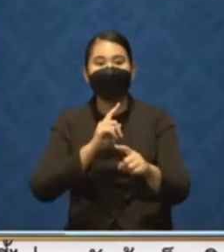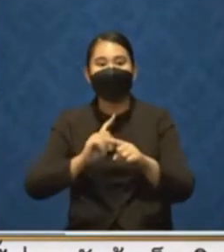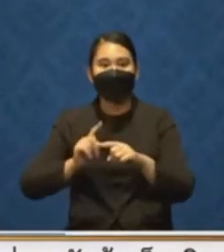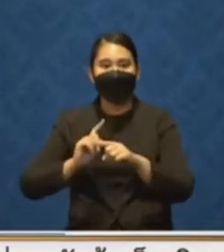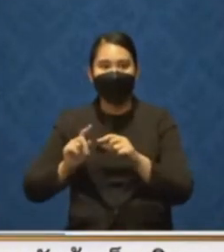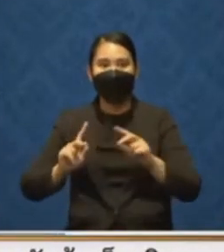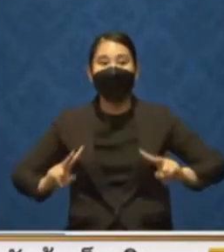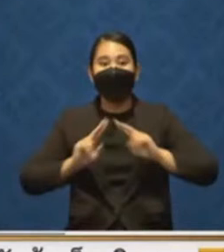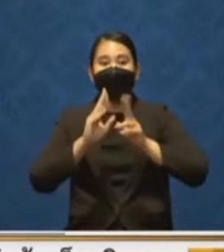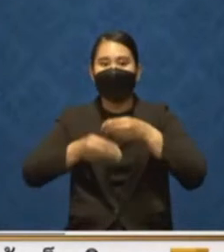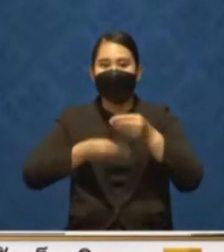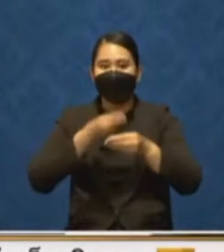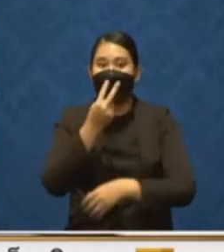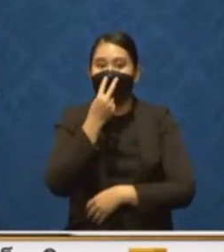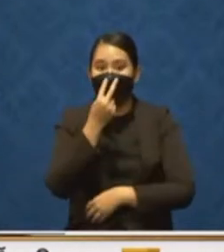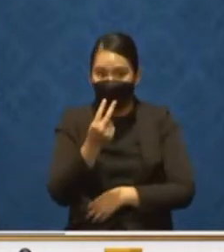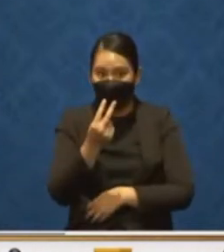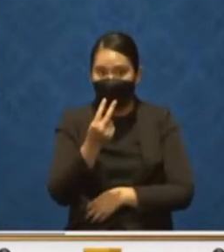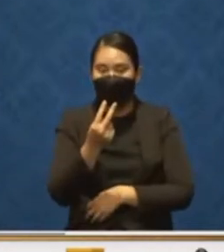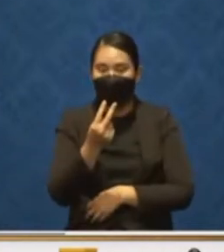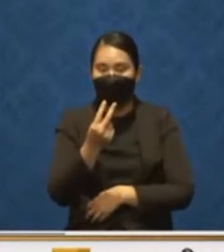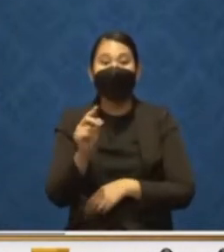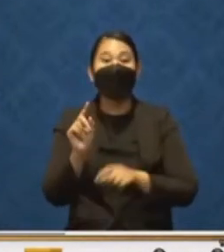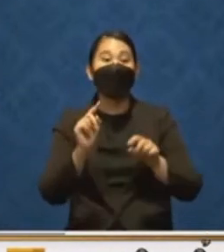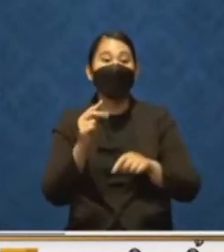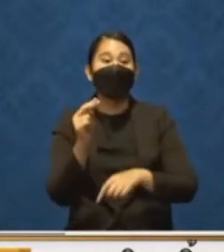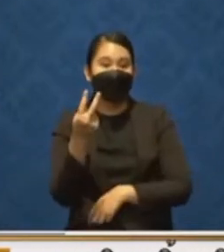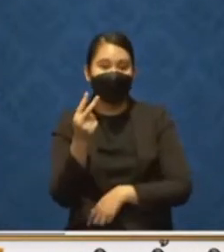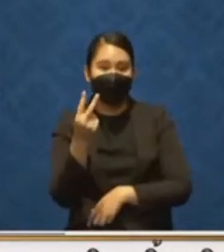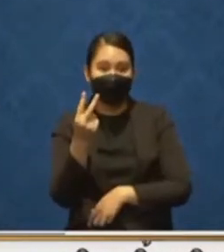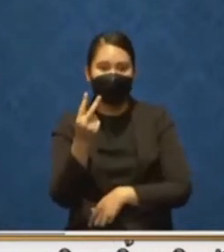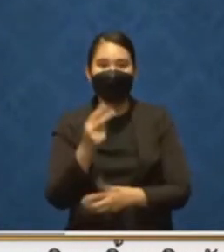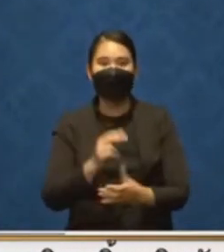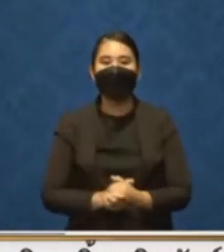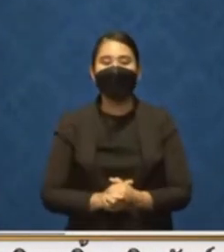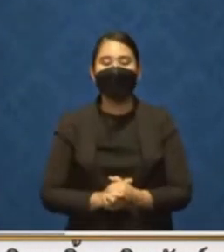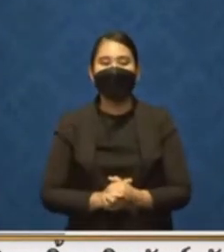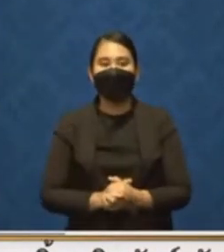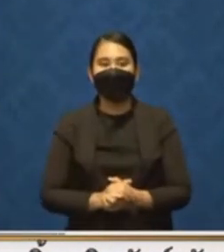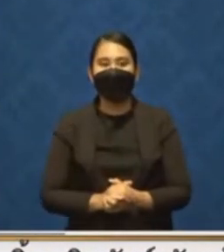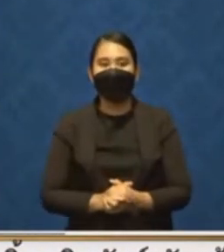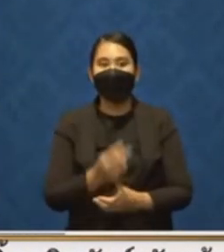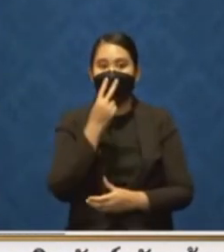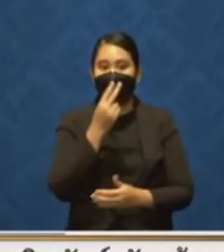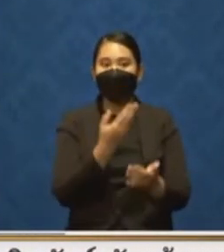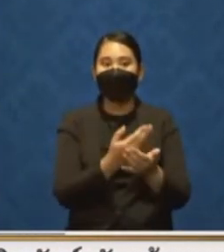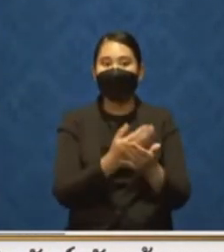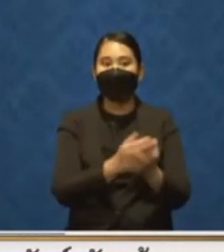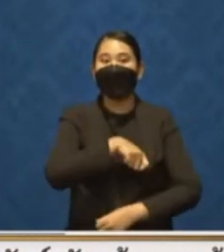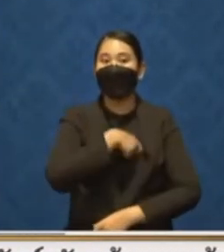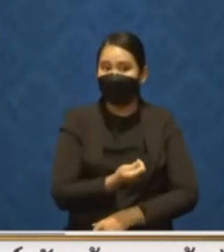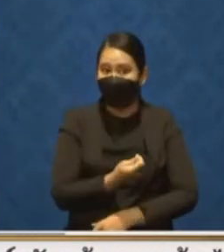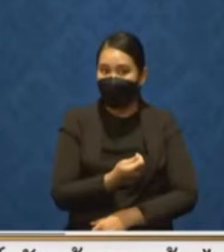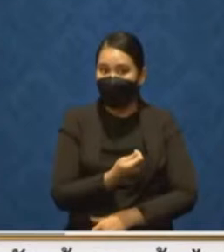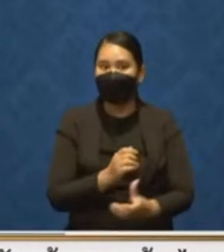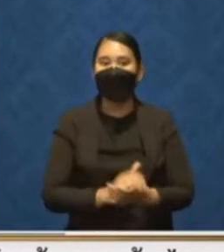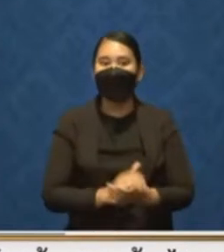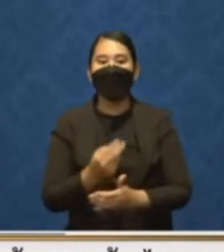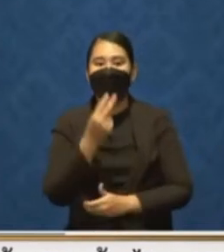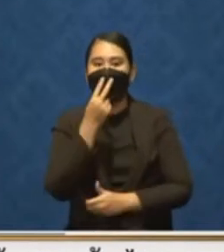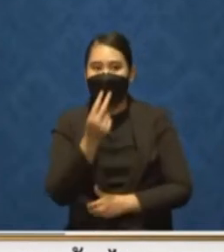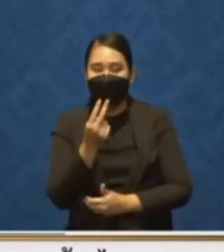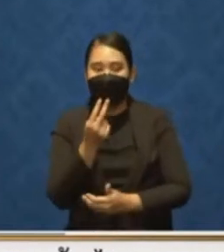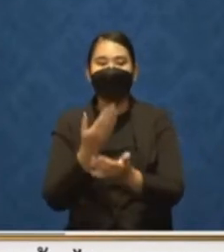พาณิชย์ดูทั้งสองด้านดูทั้งในเรื่องของรายจ่ายและดูทั้งเรื่องของ